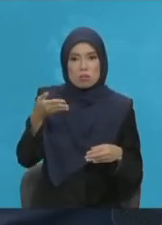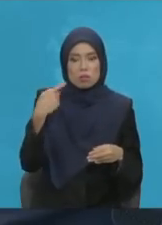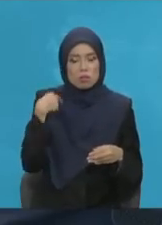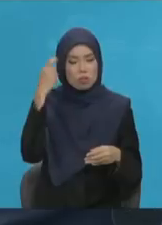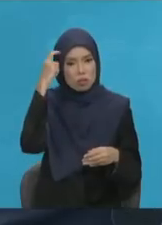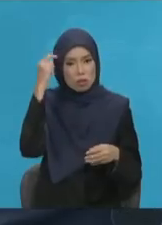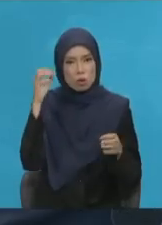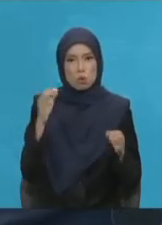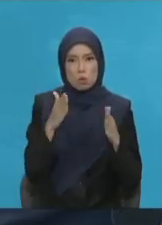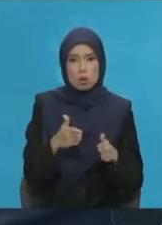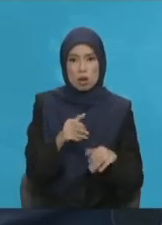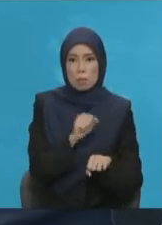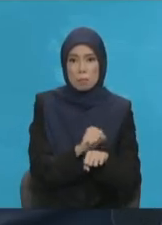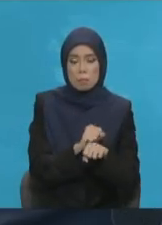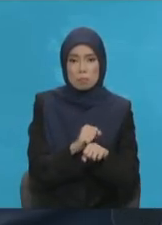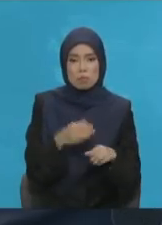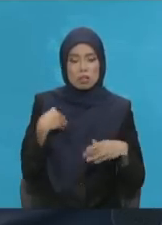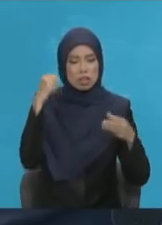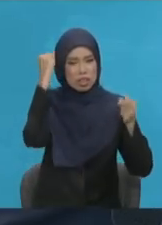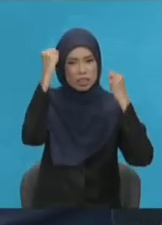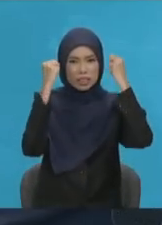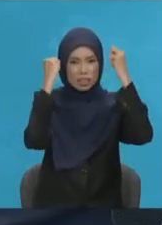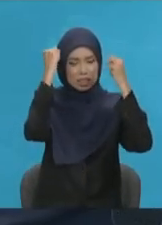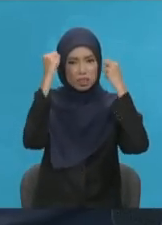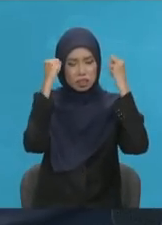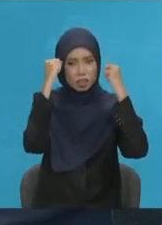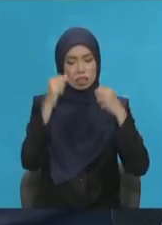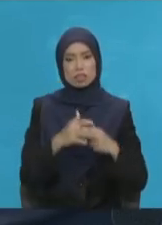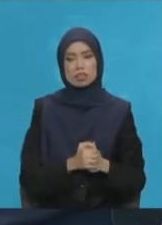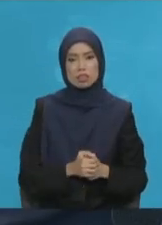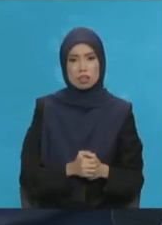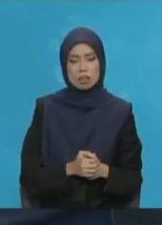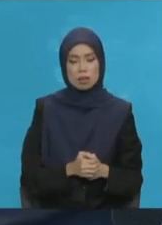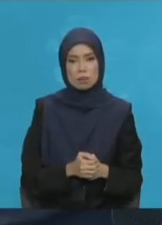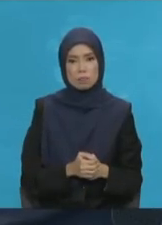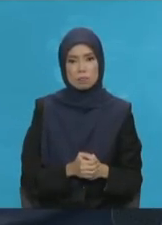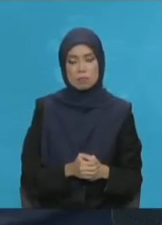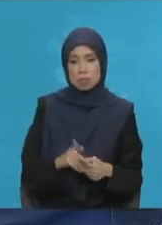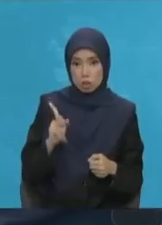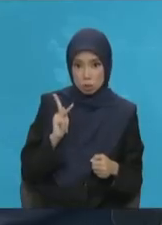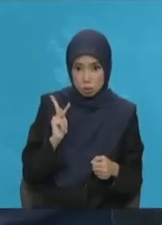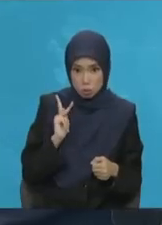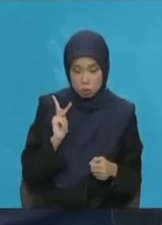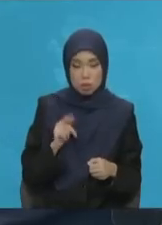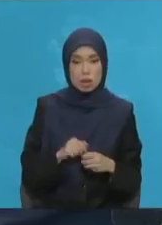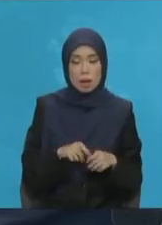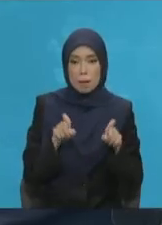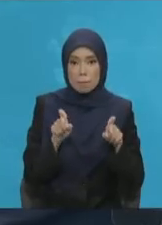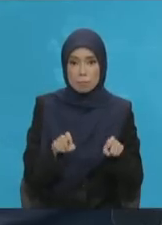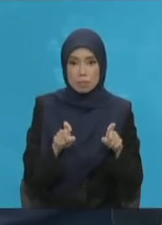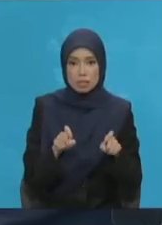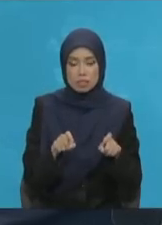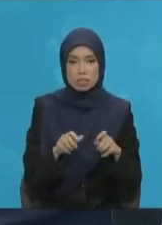benda jika terdapat sekop tugas yang patut dibuat oleh ketua maka